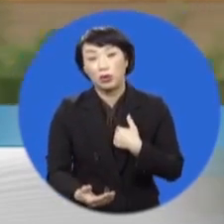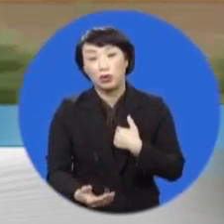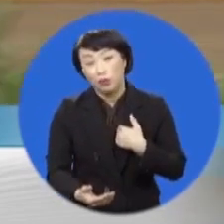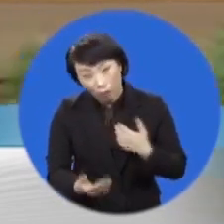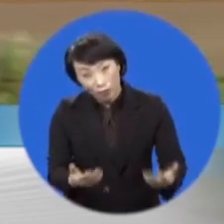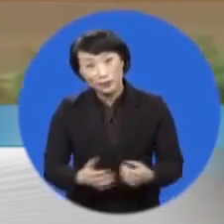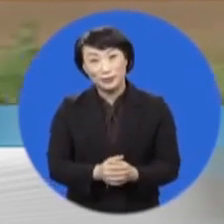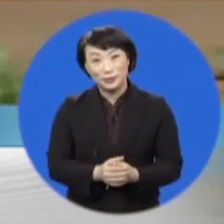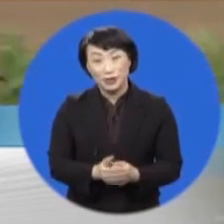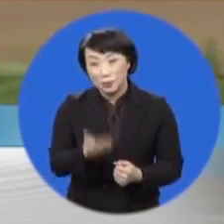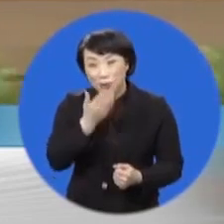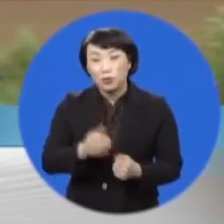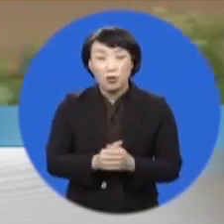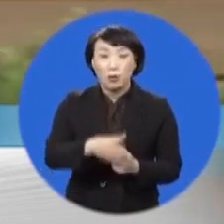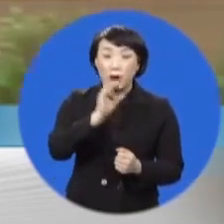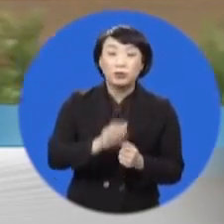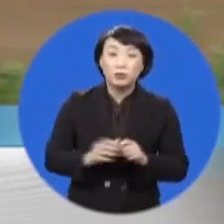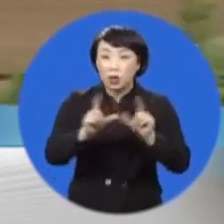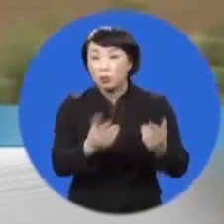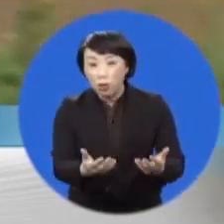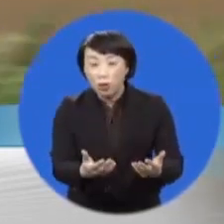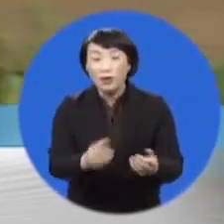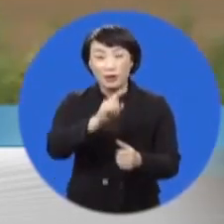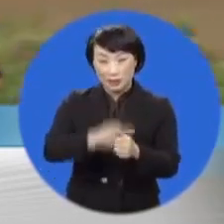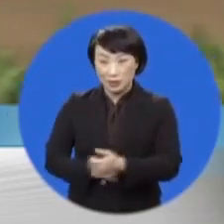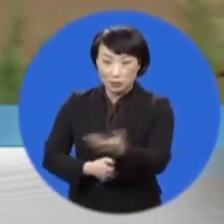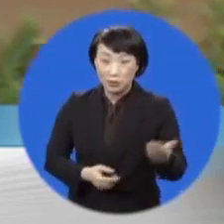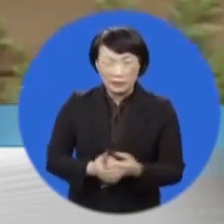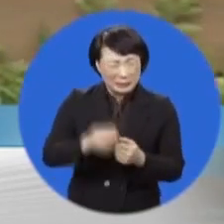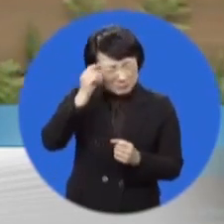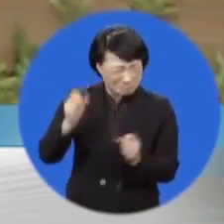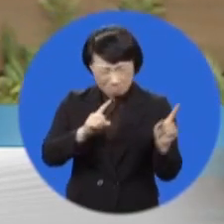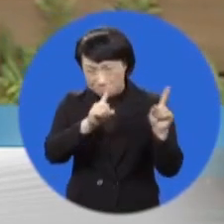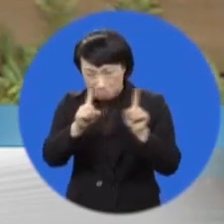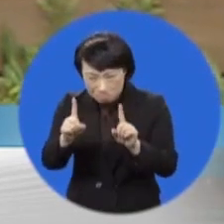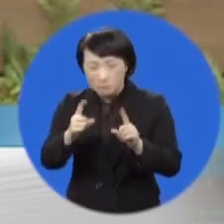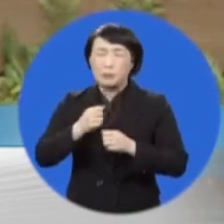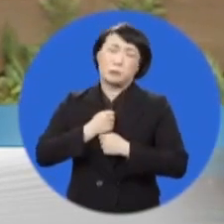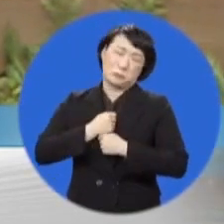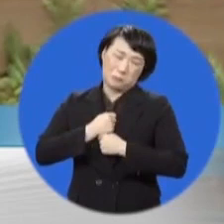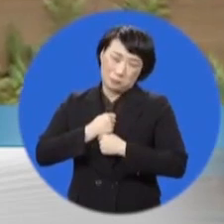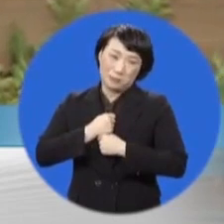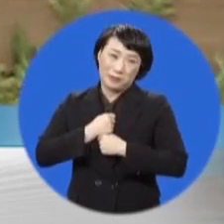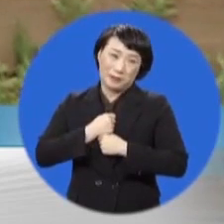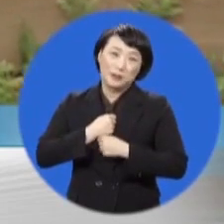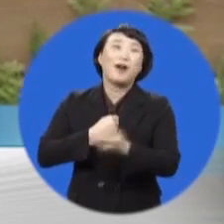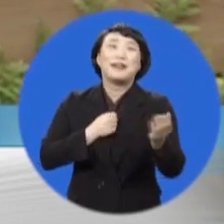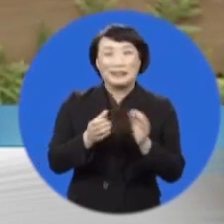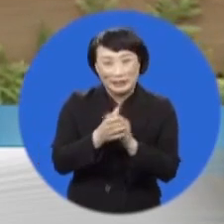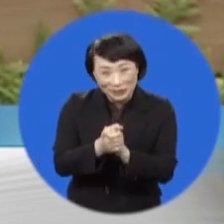멋 마시고 못 먹고 살렸어요 그러므로 정신 책임 5 그이 싶나요